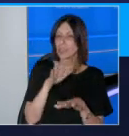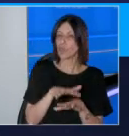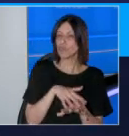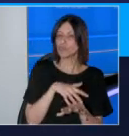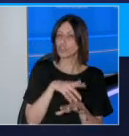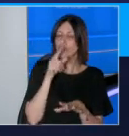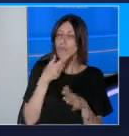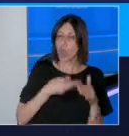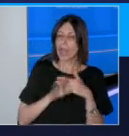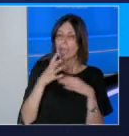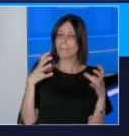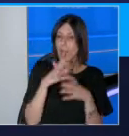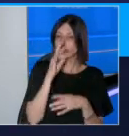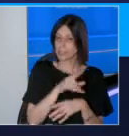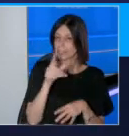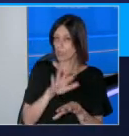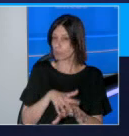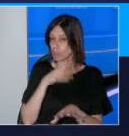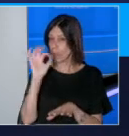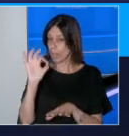שאתם הולכים לאופוזיציה?